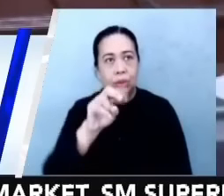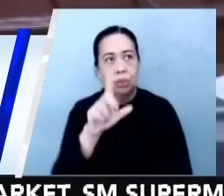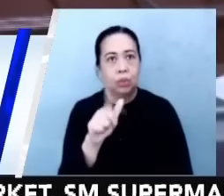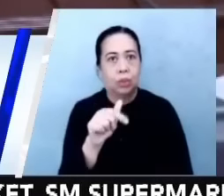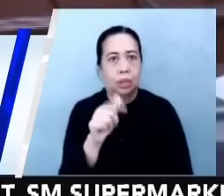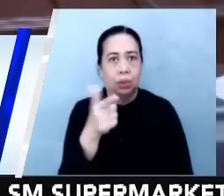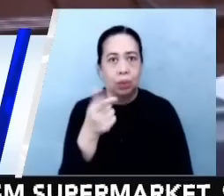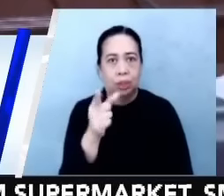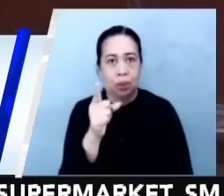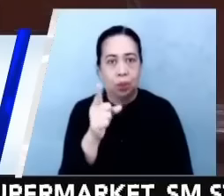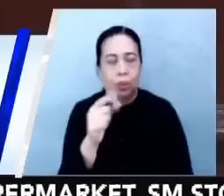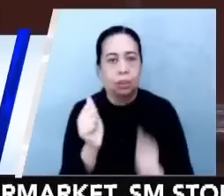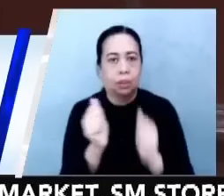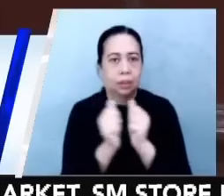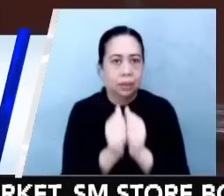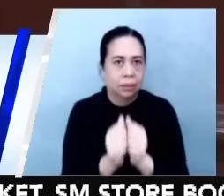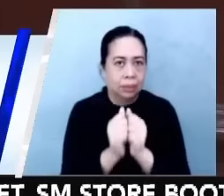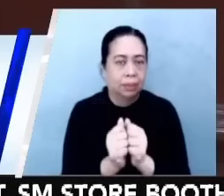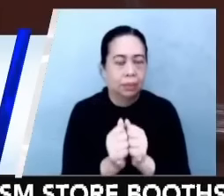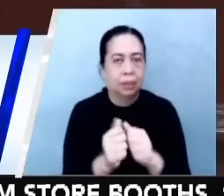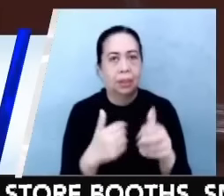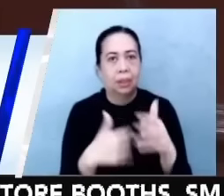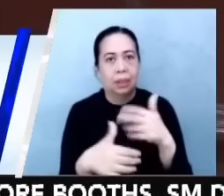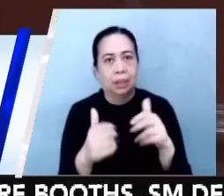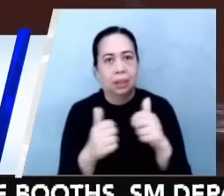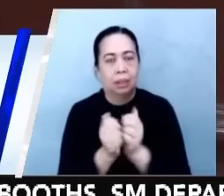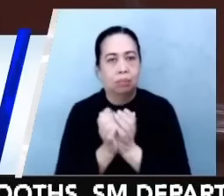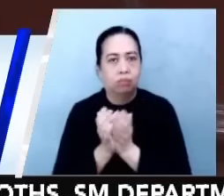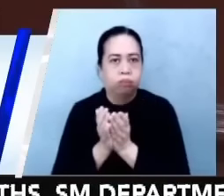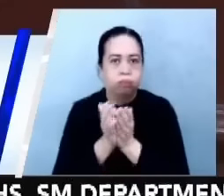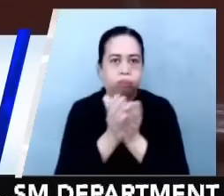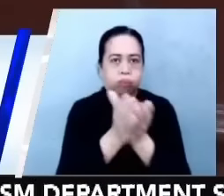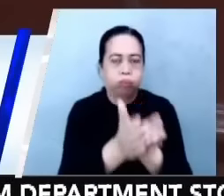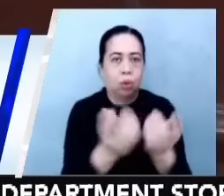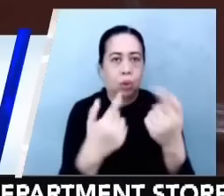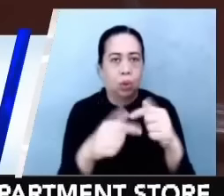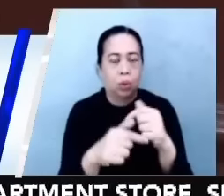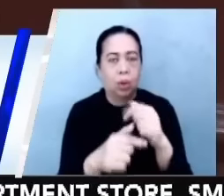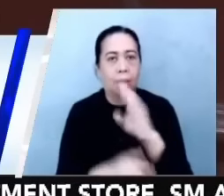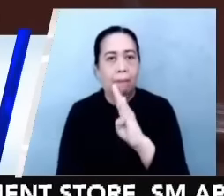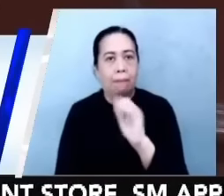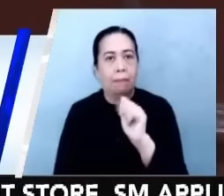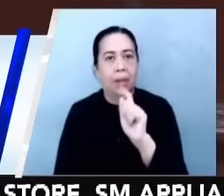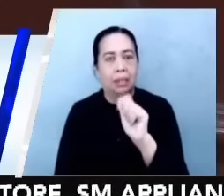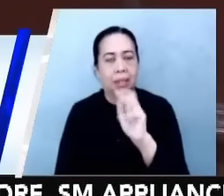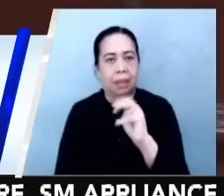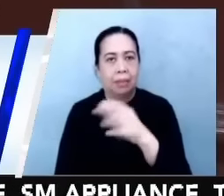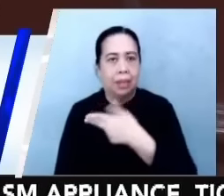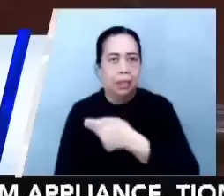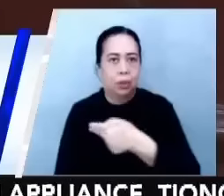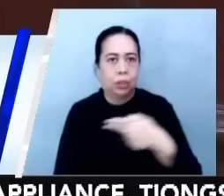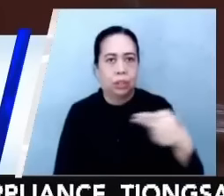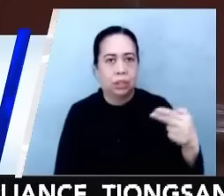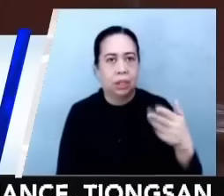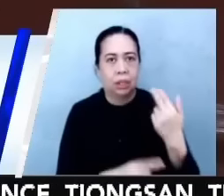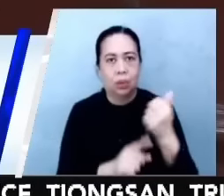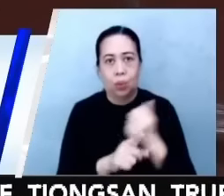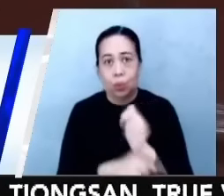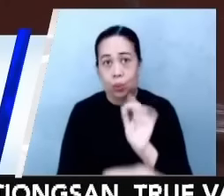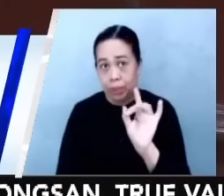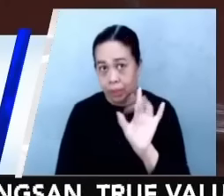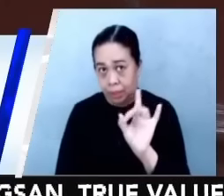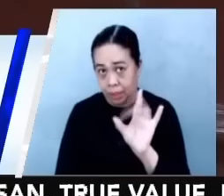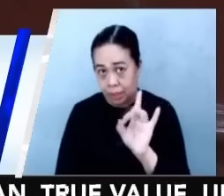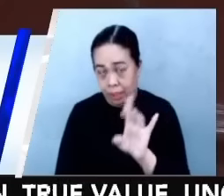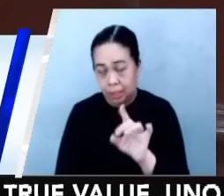magkakasama-sama silang nagf papuntang batam Indonesia Nung August 18 na doon